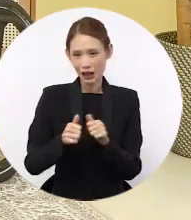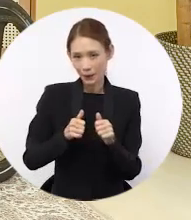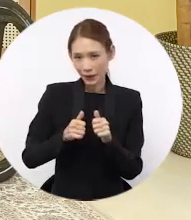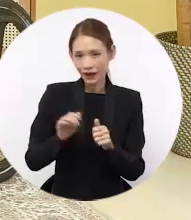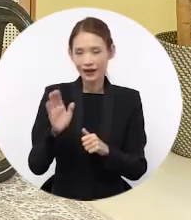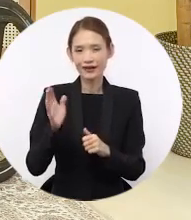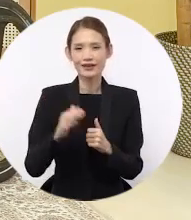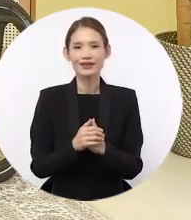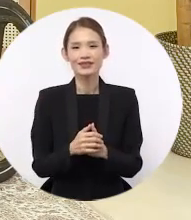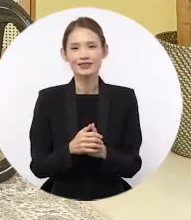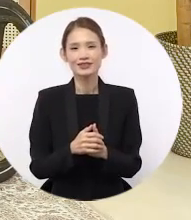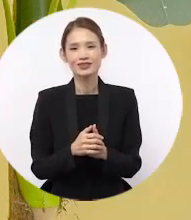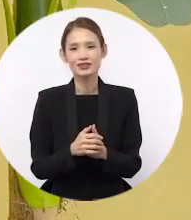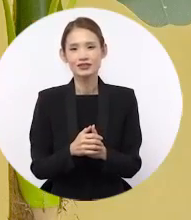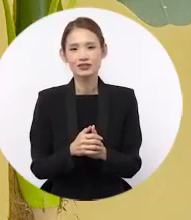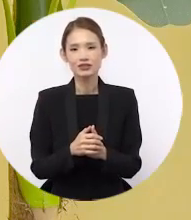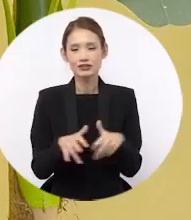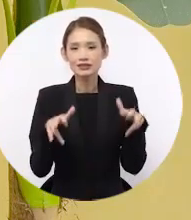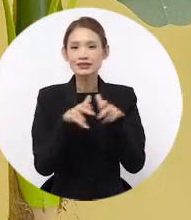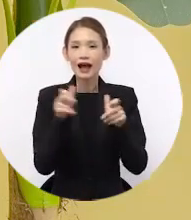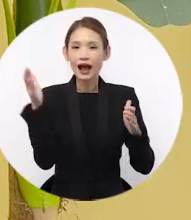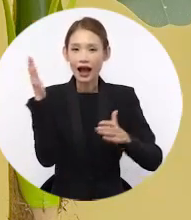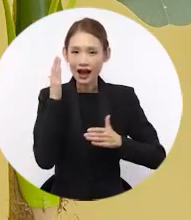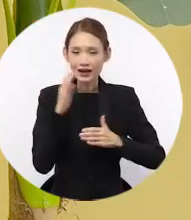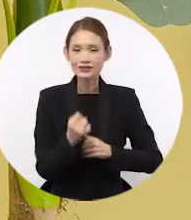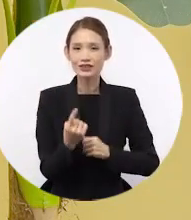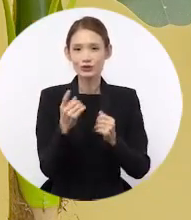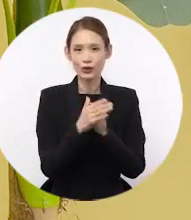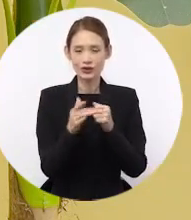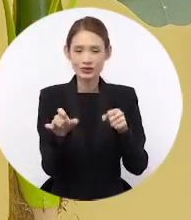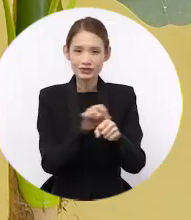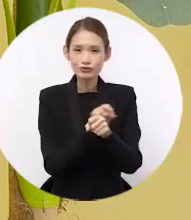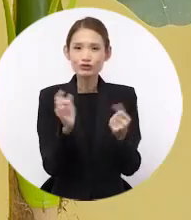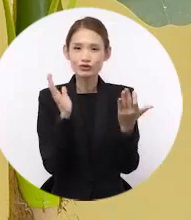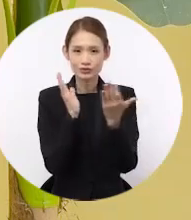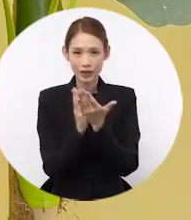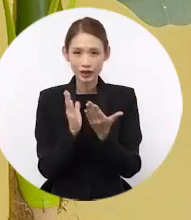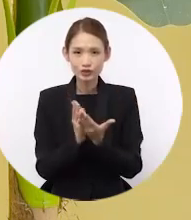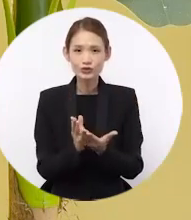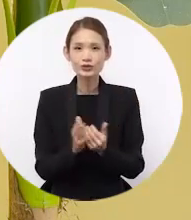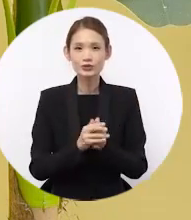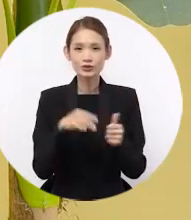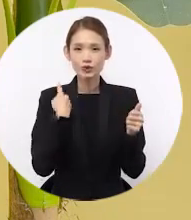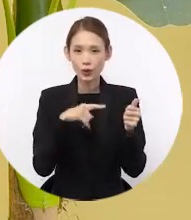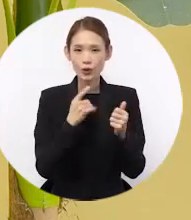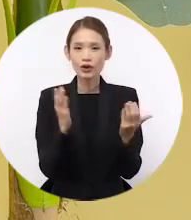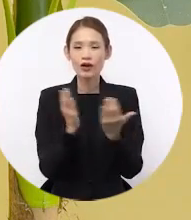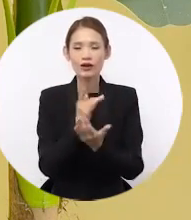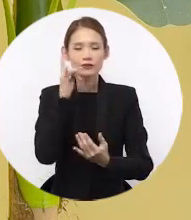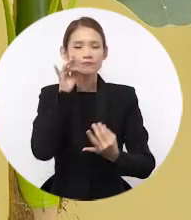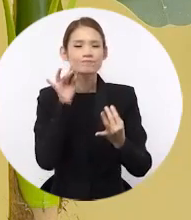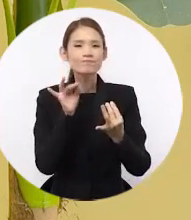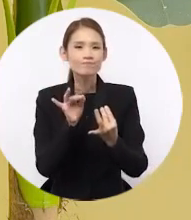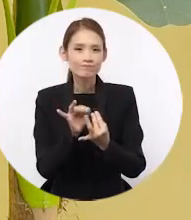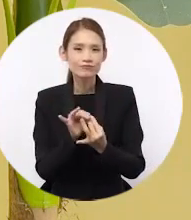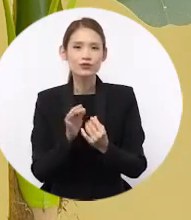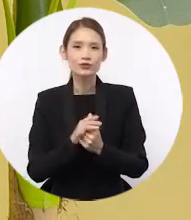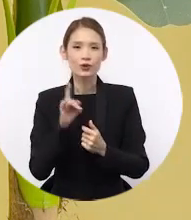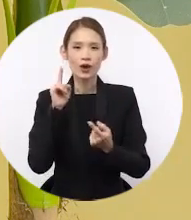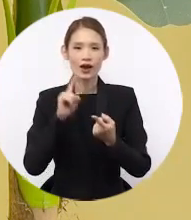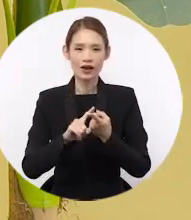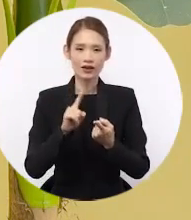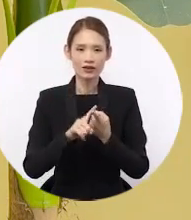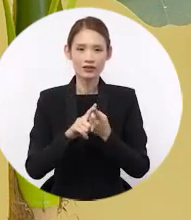건가요? 그렇지 않죠. 장애 학생을 위해서 그런 맞춤형 교육이 필요하다는 것은 제가 너무 동의를 하는 바예요.